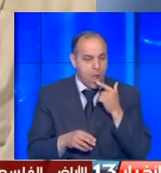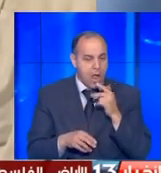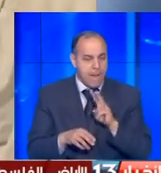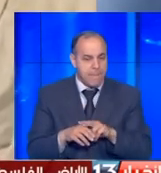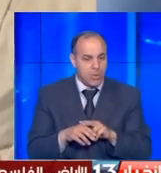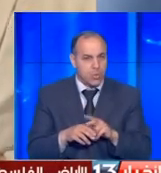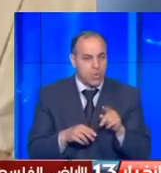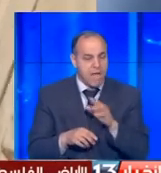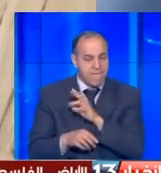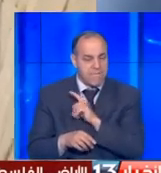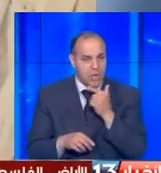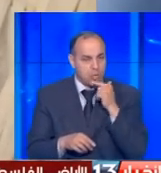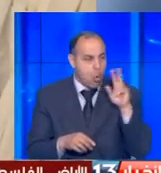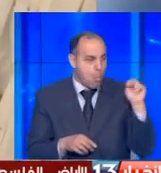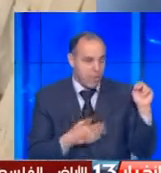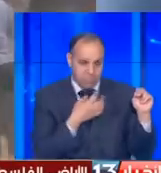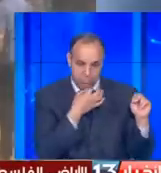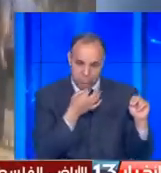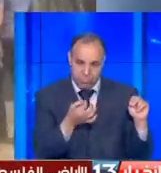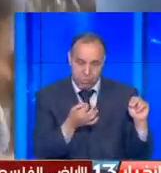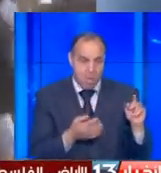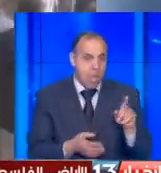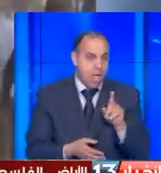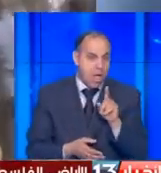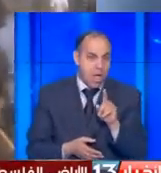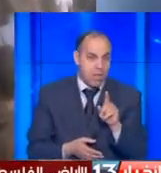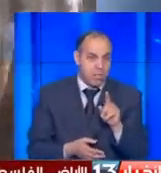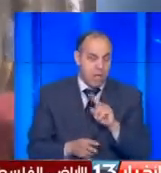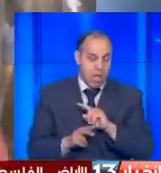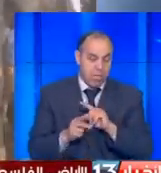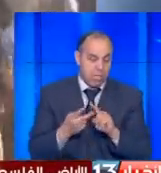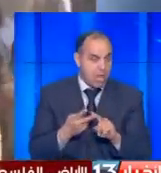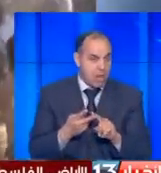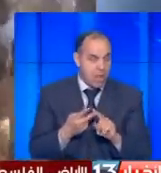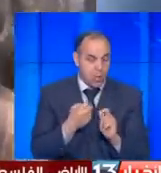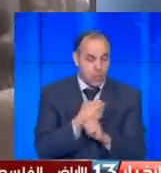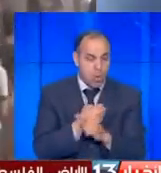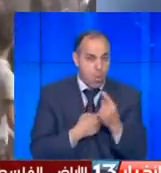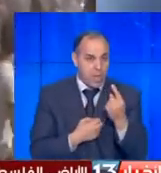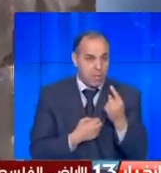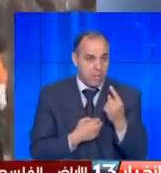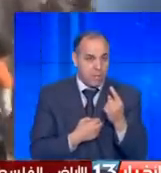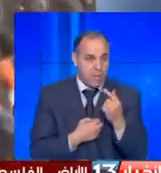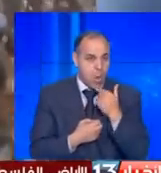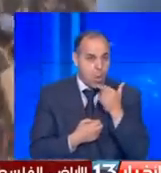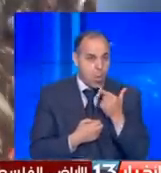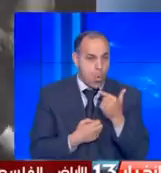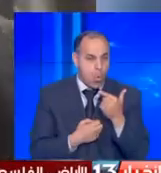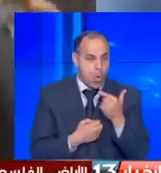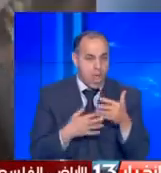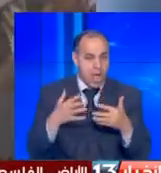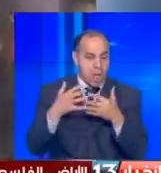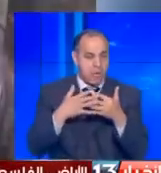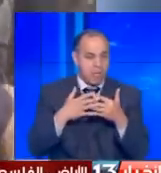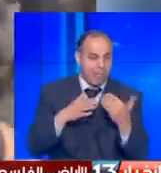المراقب الدائم لفلسطين لدى الأمم المتحدة رياض منصور إنه للمرة الثانية خلال أسبوع واحد حالت الولايات